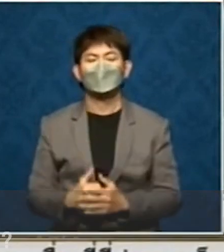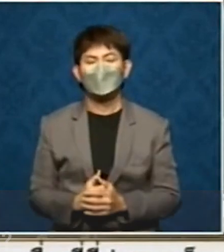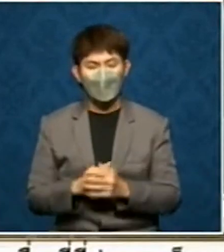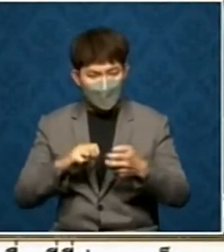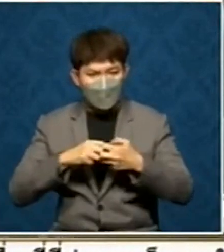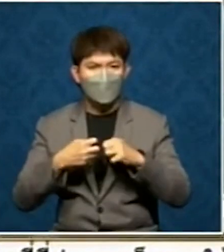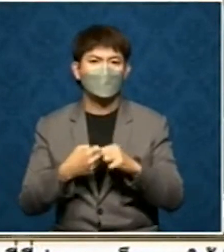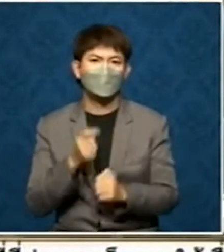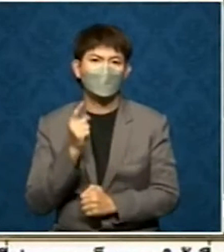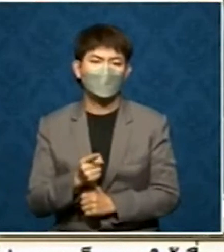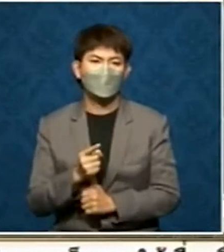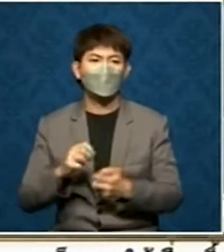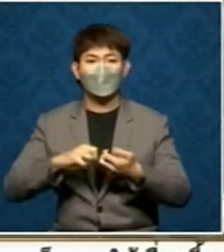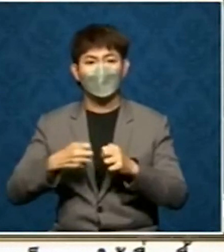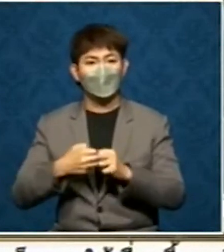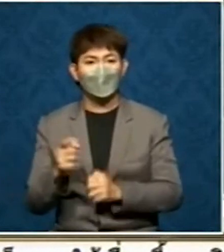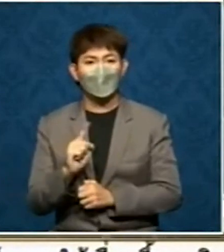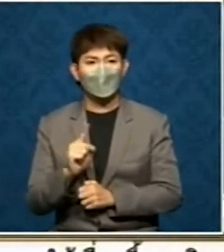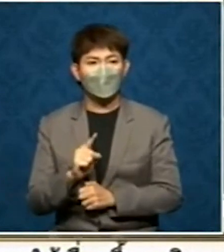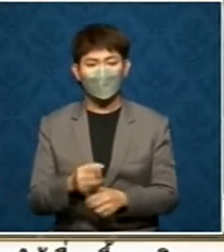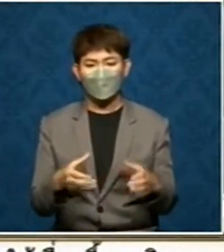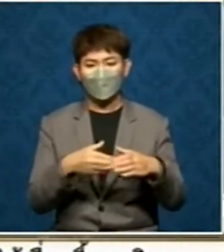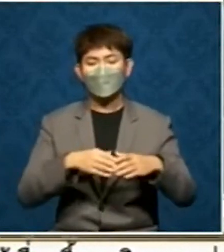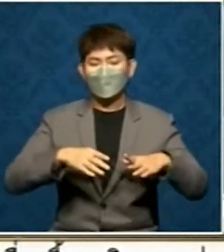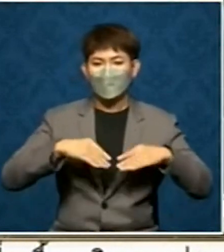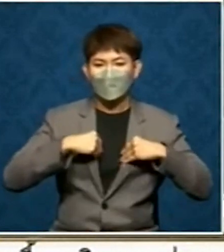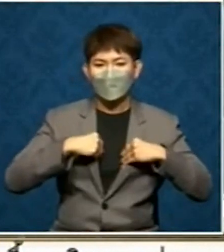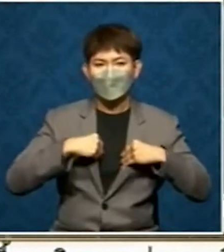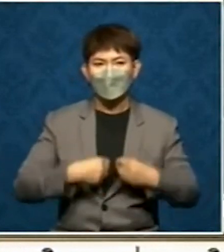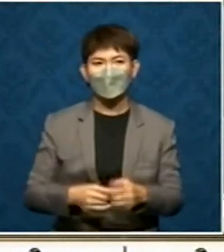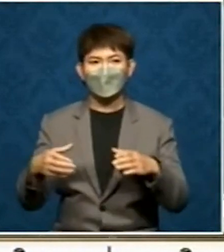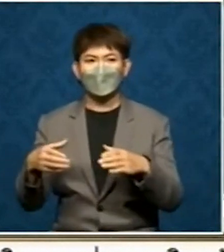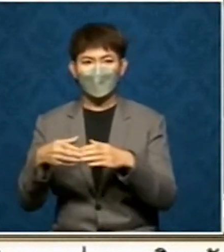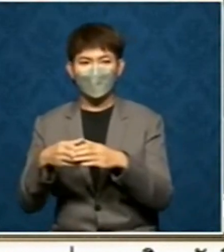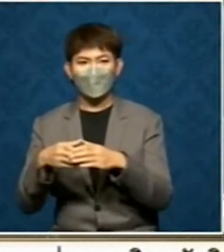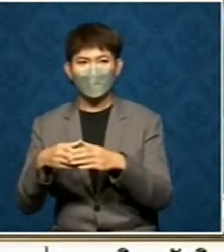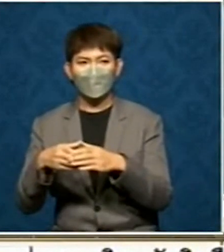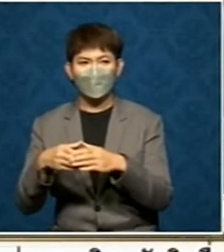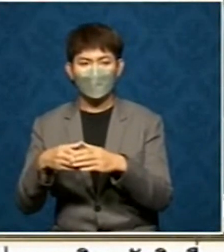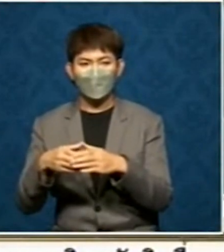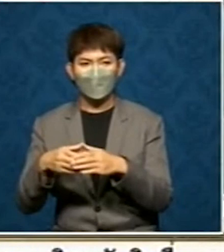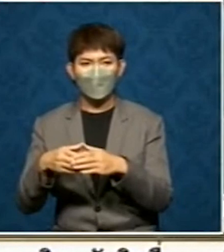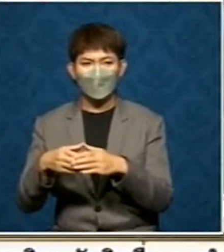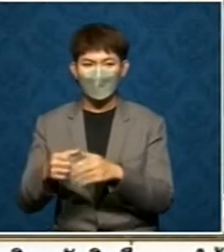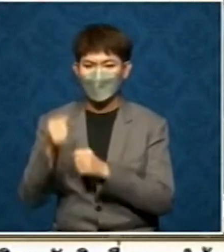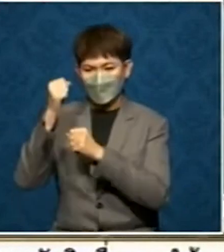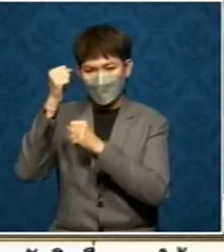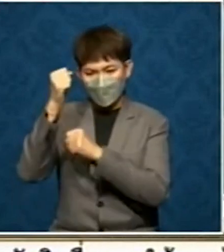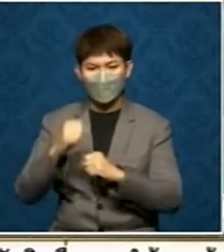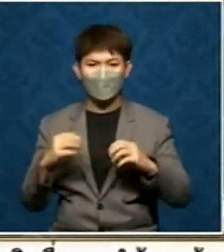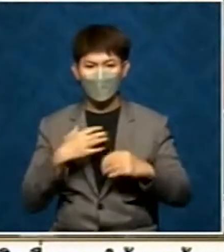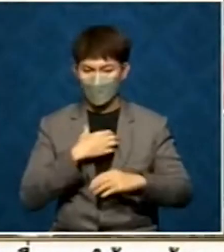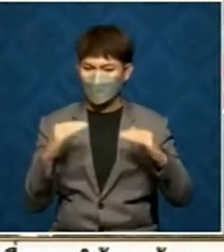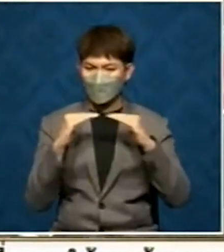nice่ก็เป็กลนิที่มีการพูดคุยเป็วงกวางในสังคมและเหตุใดประช. ถึไม่ทำอะไรกับเรื่องนี้